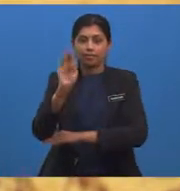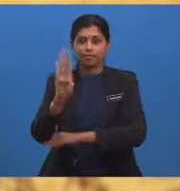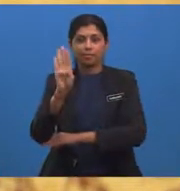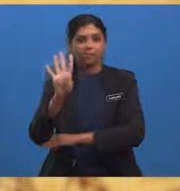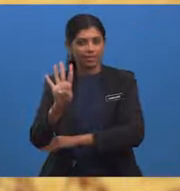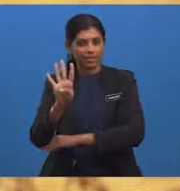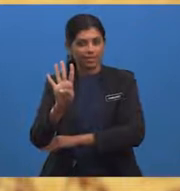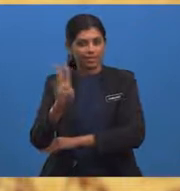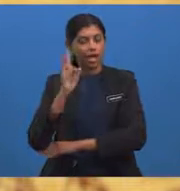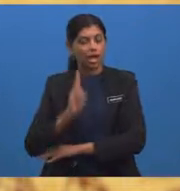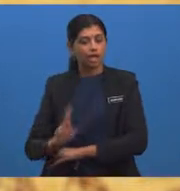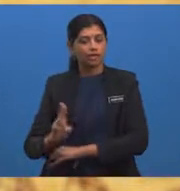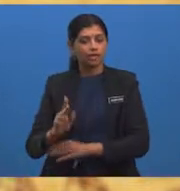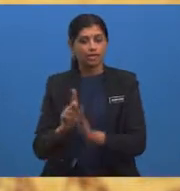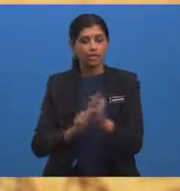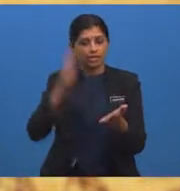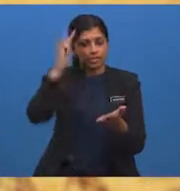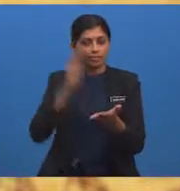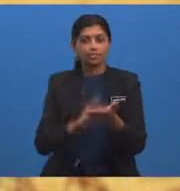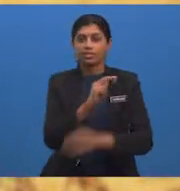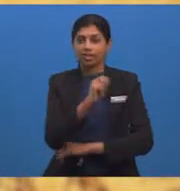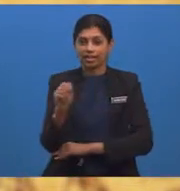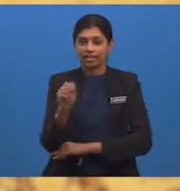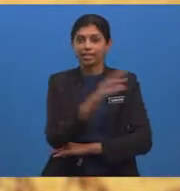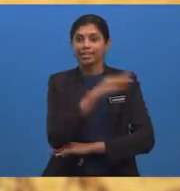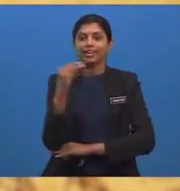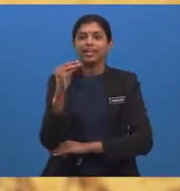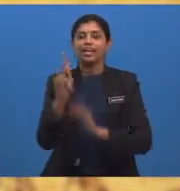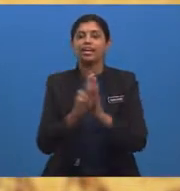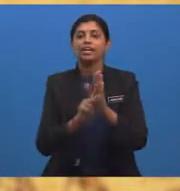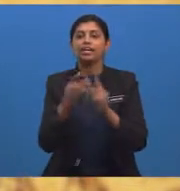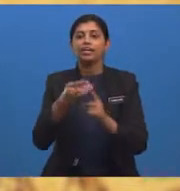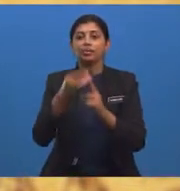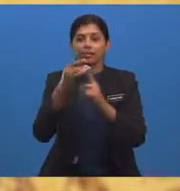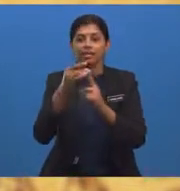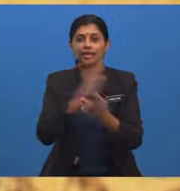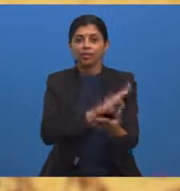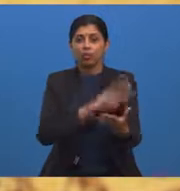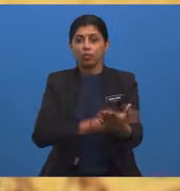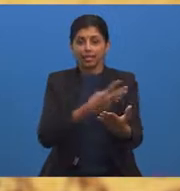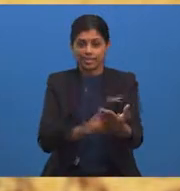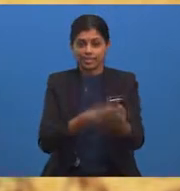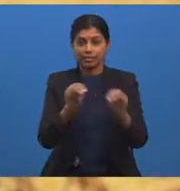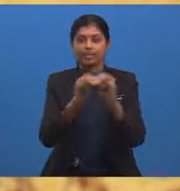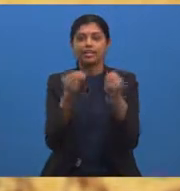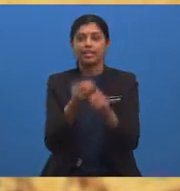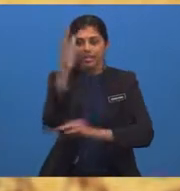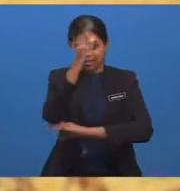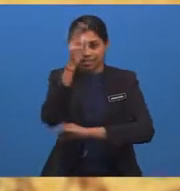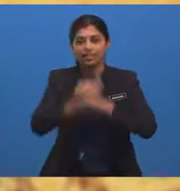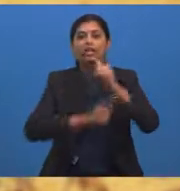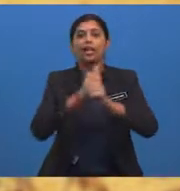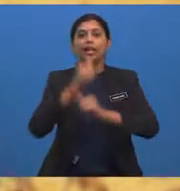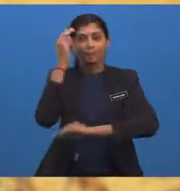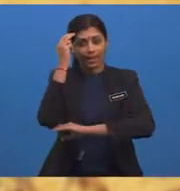agama, kepercayaan dan keunikan warisan masyarakat Kerajaan Alam Melayu. Baiklah murid-murid,